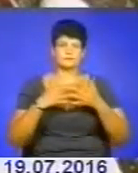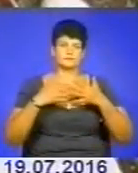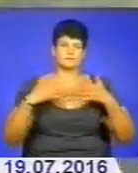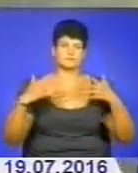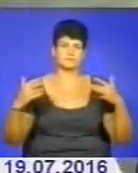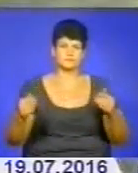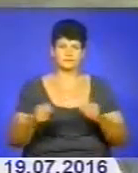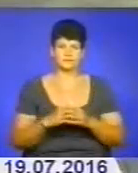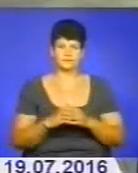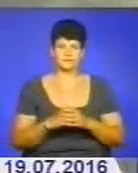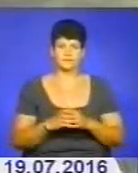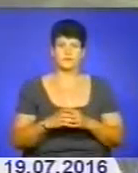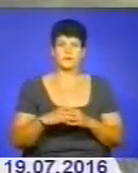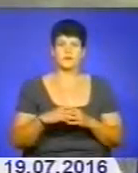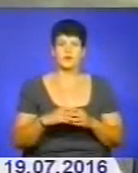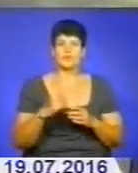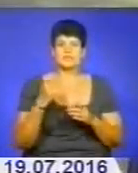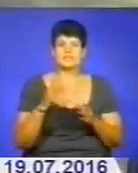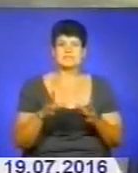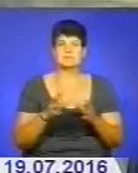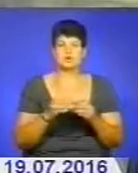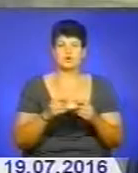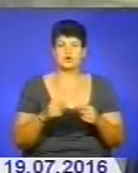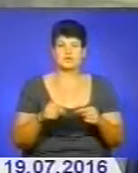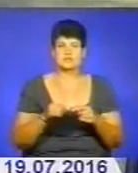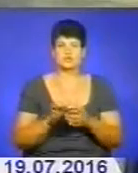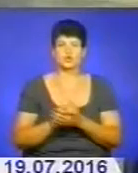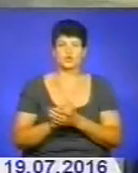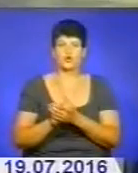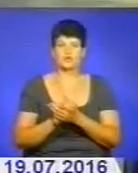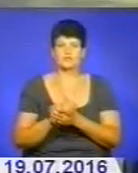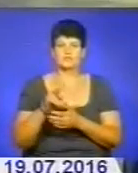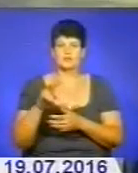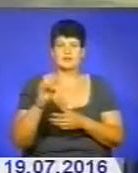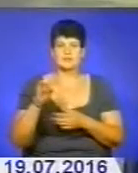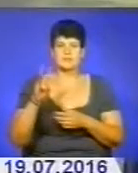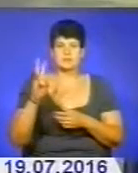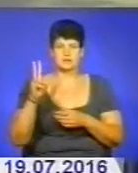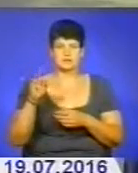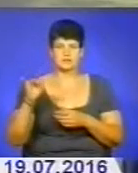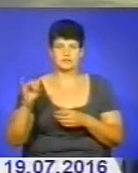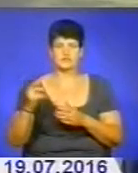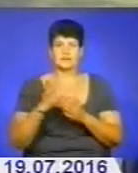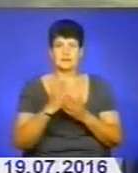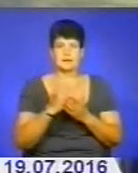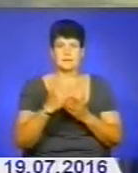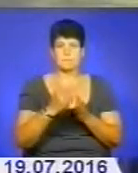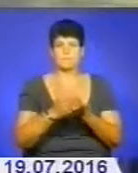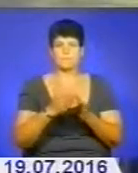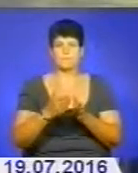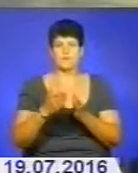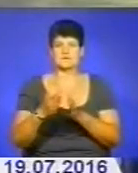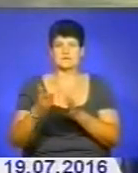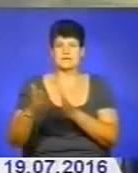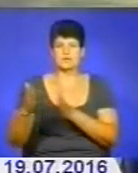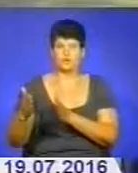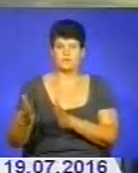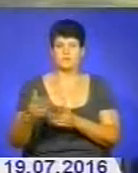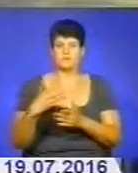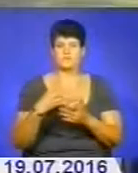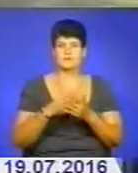майстрів. Понад півсотні підприємців представлять продукцію місцевого виробника. Запланована виставка кращих різьбярів. Концертна ж